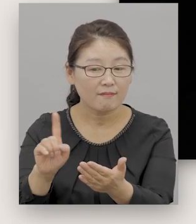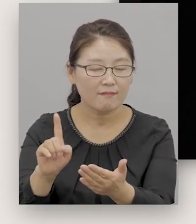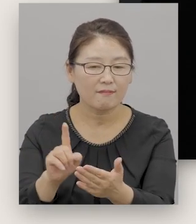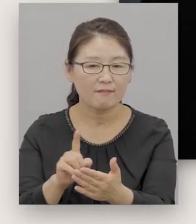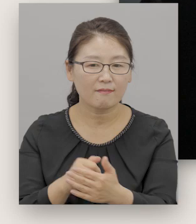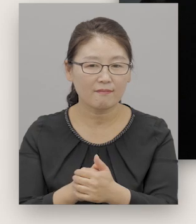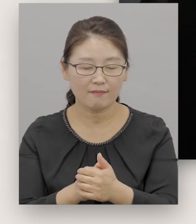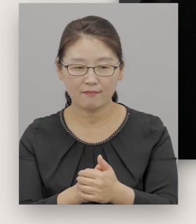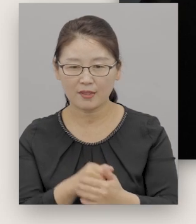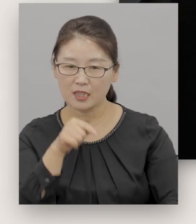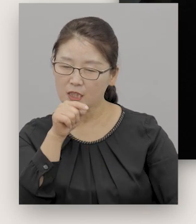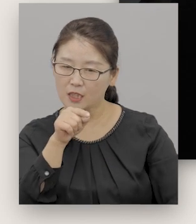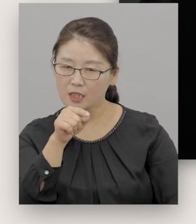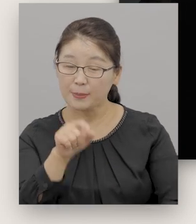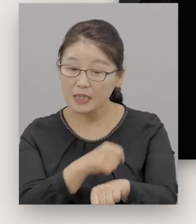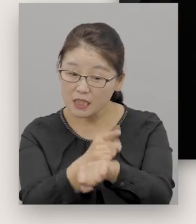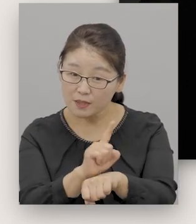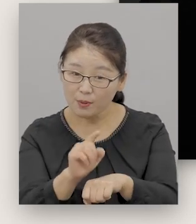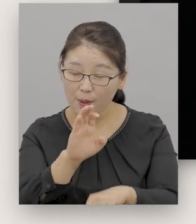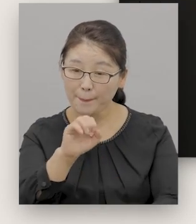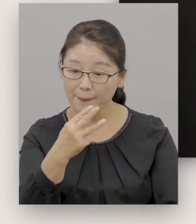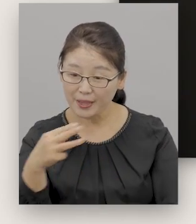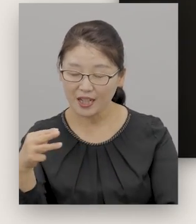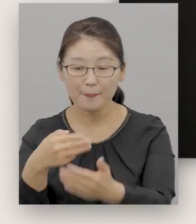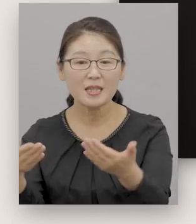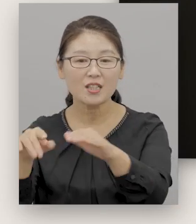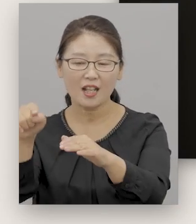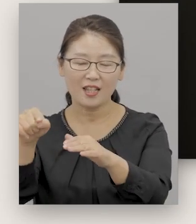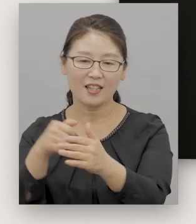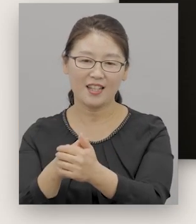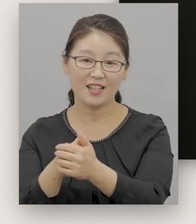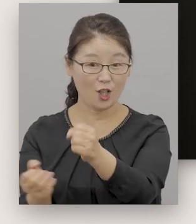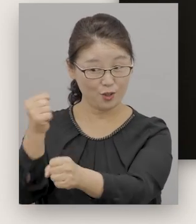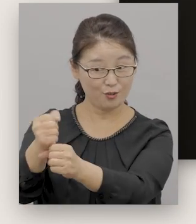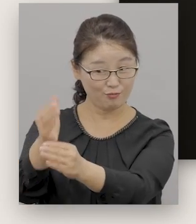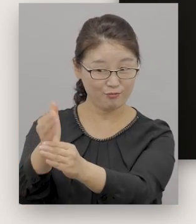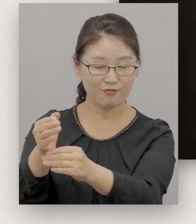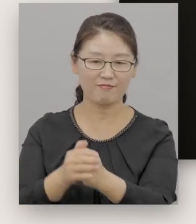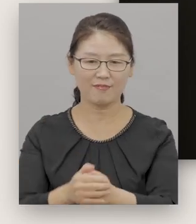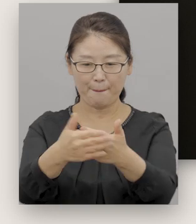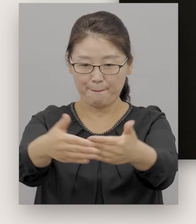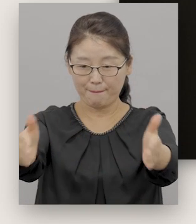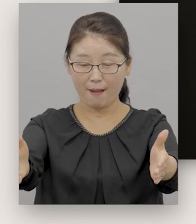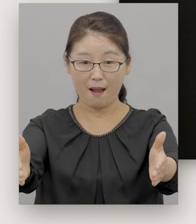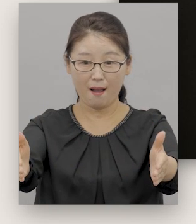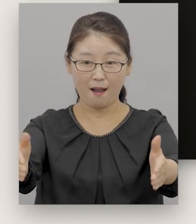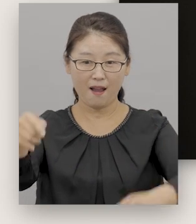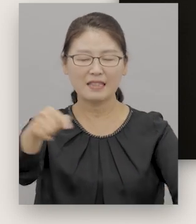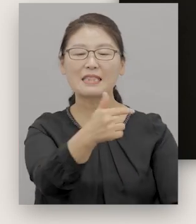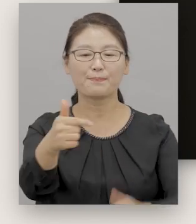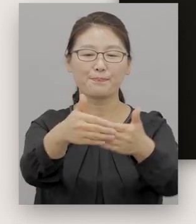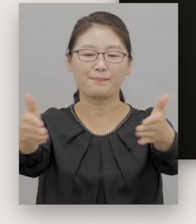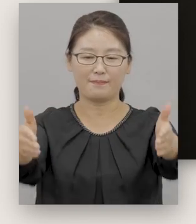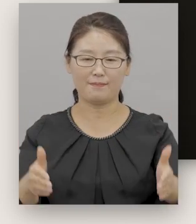형태적인 부분부터 얘기를 드리면 이제 필라델피아 미술관에 연구 설치가 되었는데 어떤 방이 있습니다. 이 방의 사이즈만한 방이